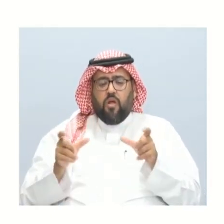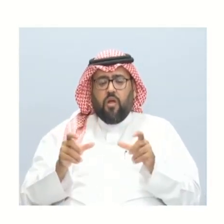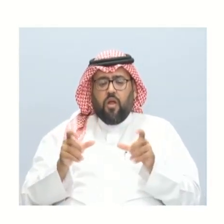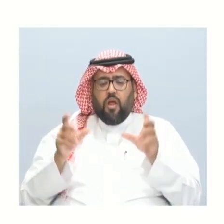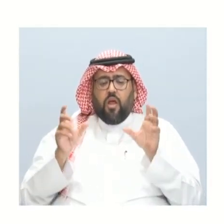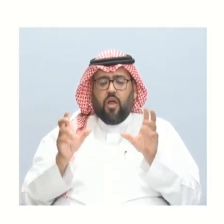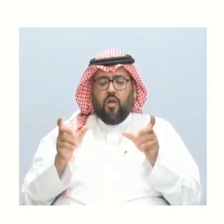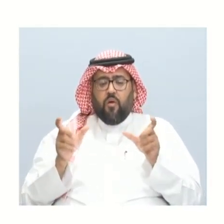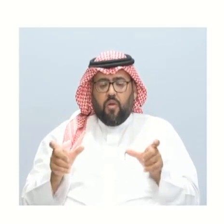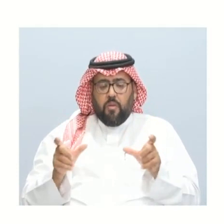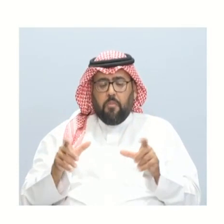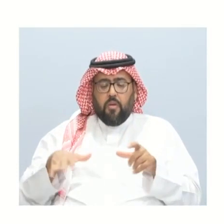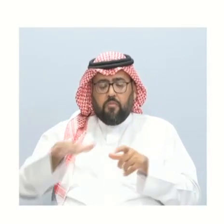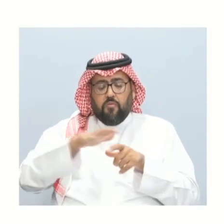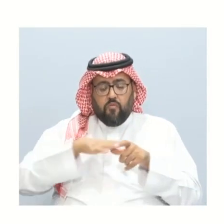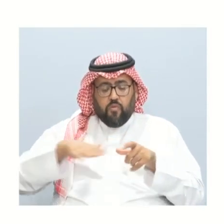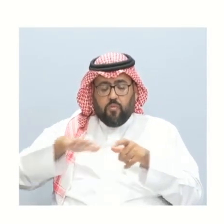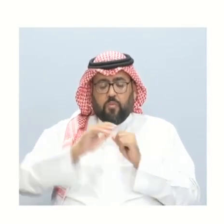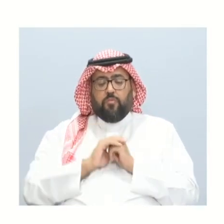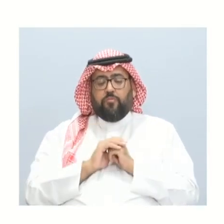والامن في ربوعها